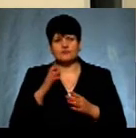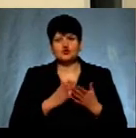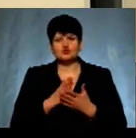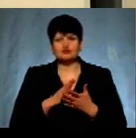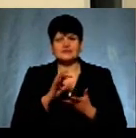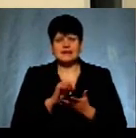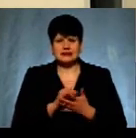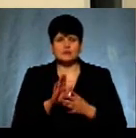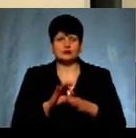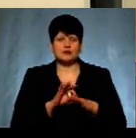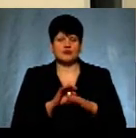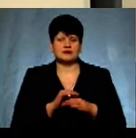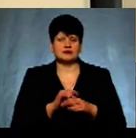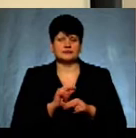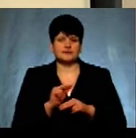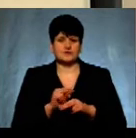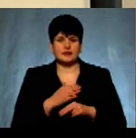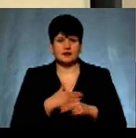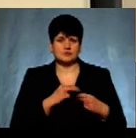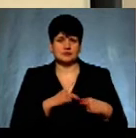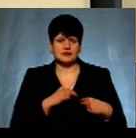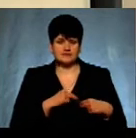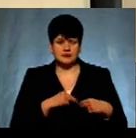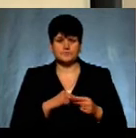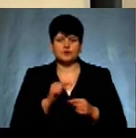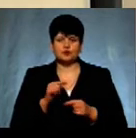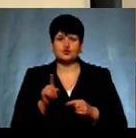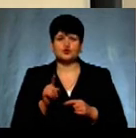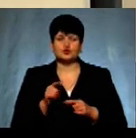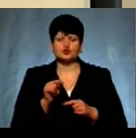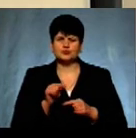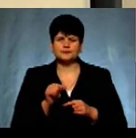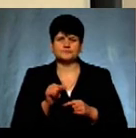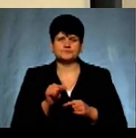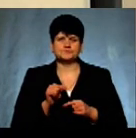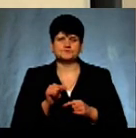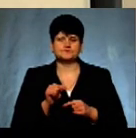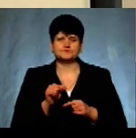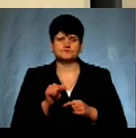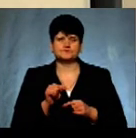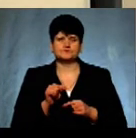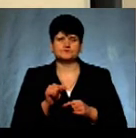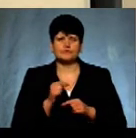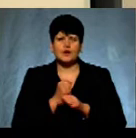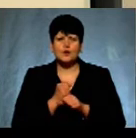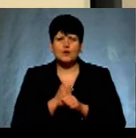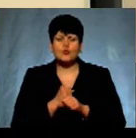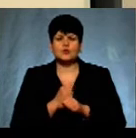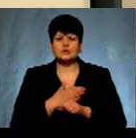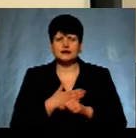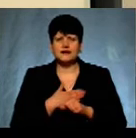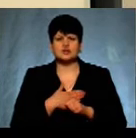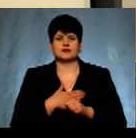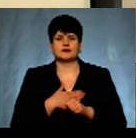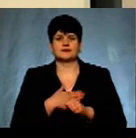який буде проводити тренінги з нашими працівниками, тому що тут дуже, ну, робота наших тих